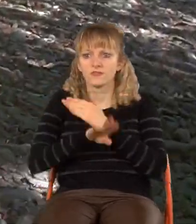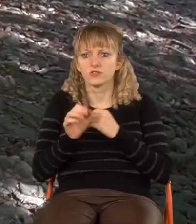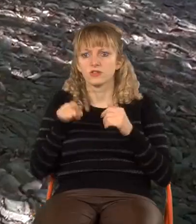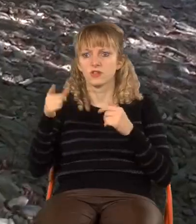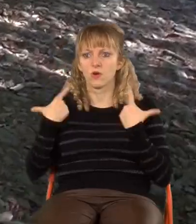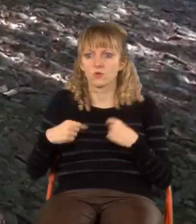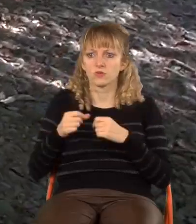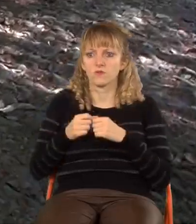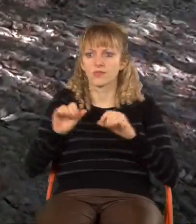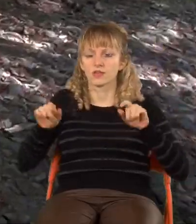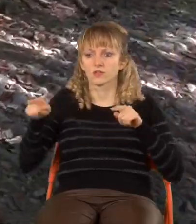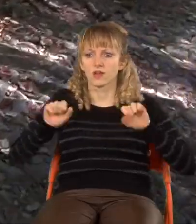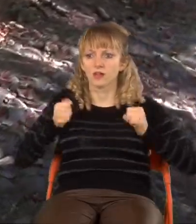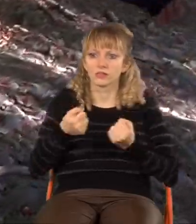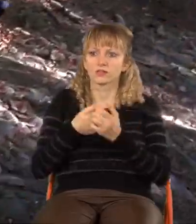wyjścia